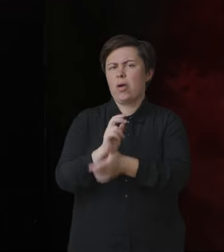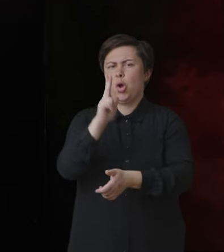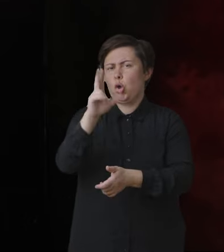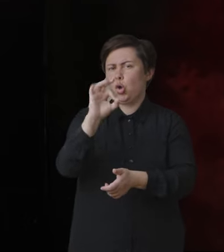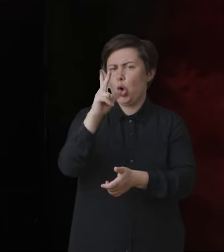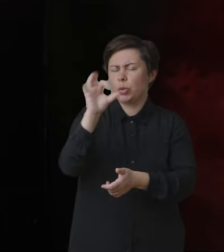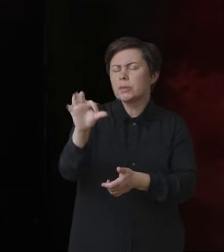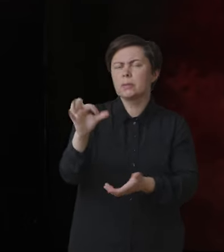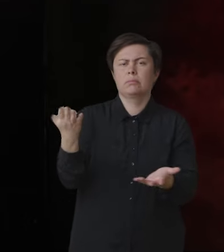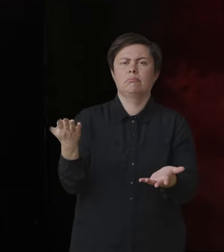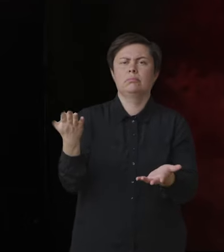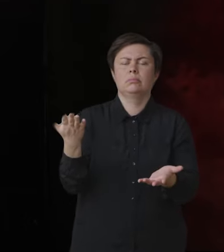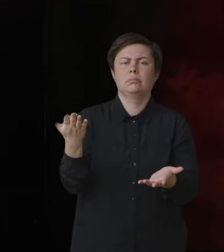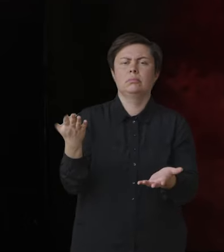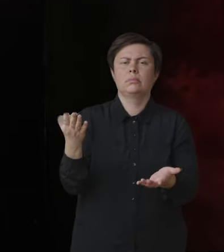koks,